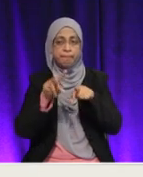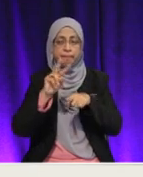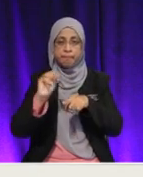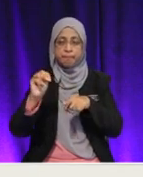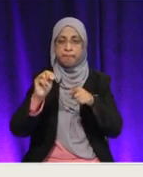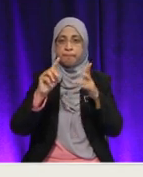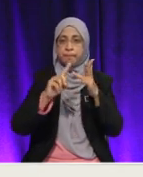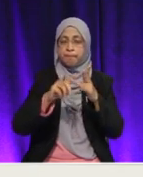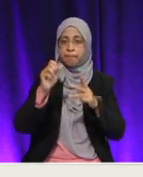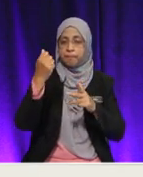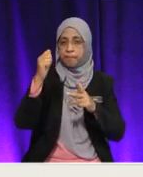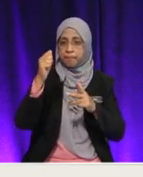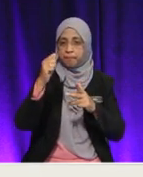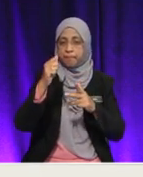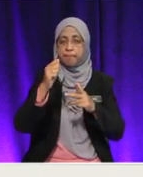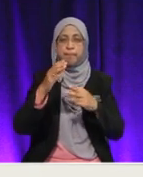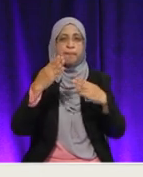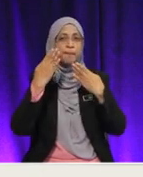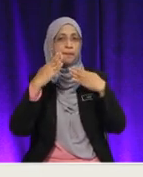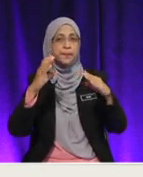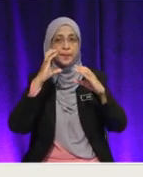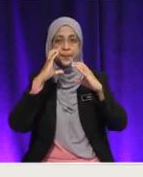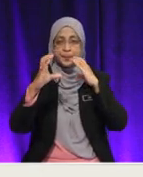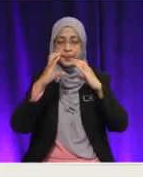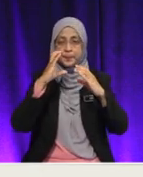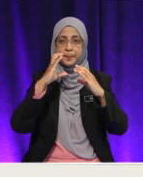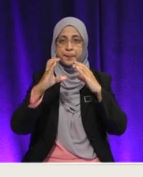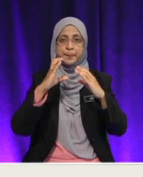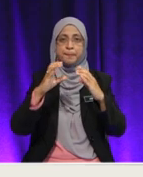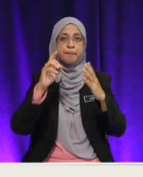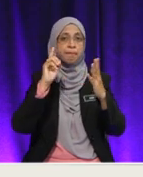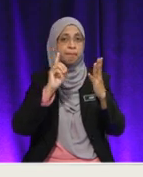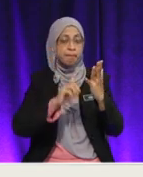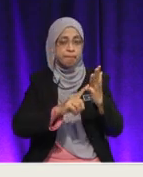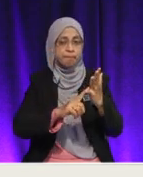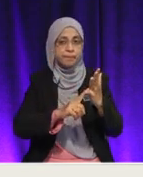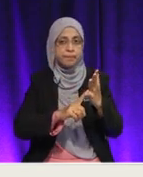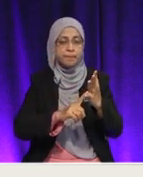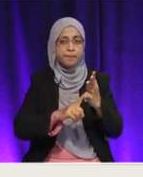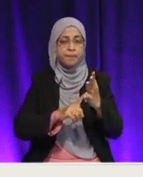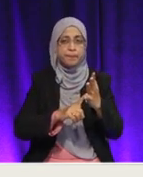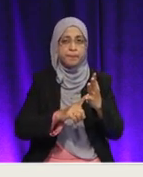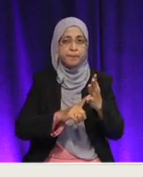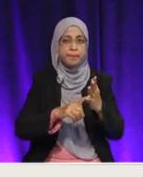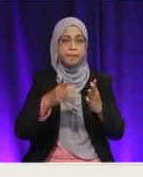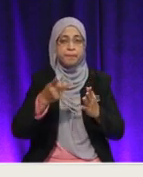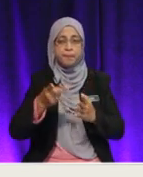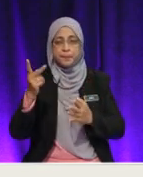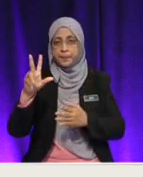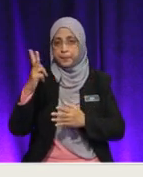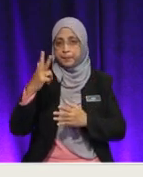10 kebebasan bercakap berimpun dan berperan dan yang terakhir perkara 13